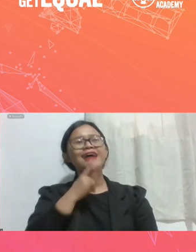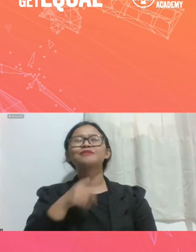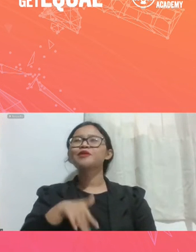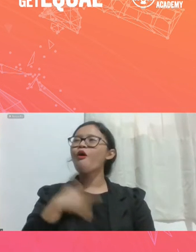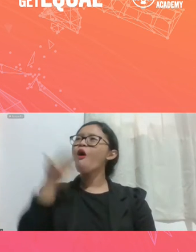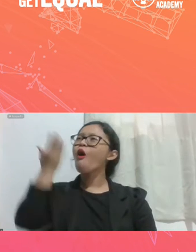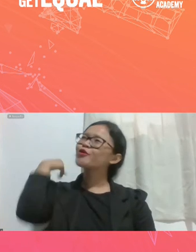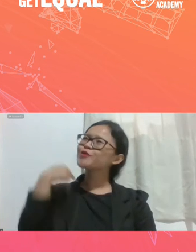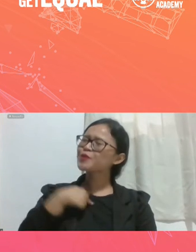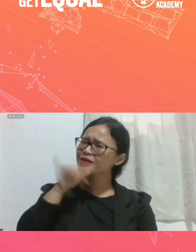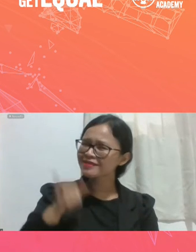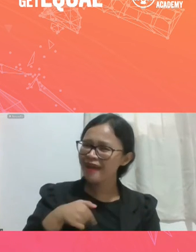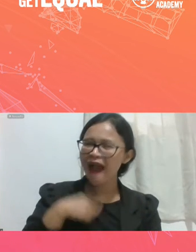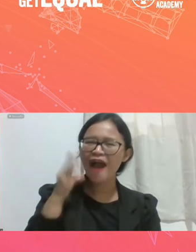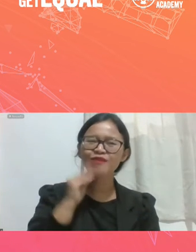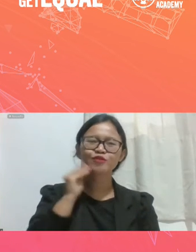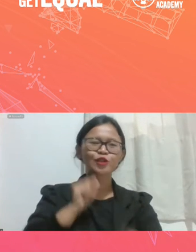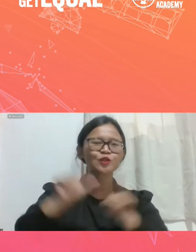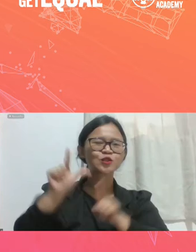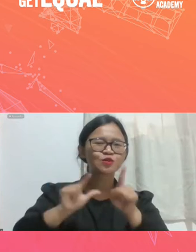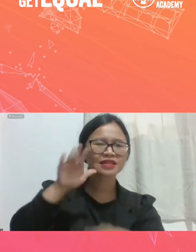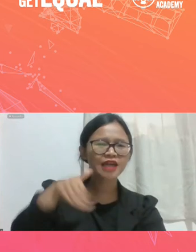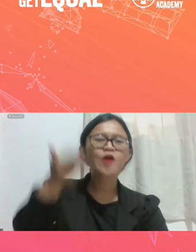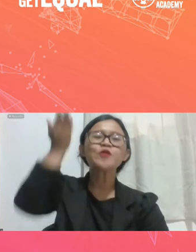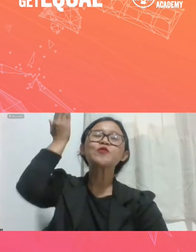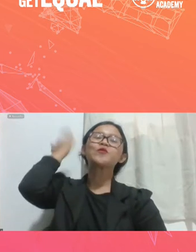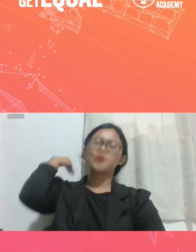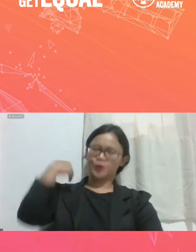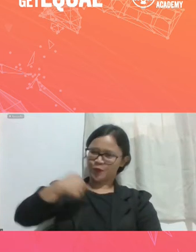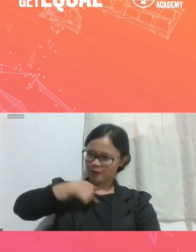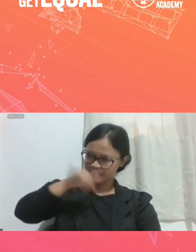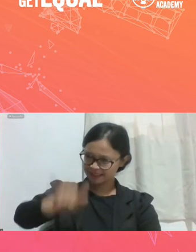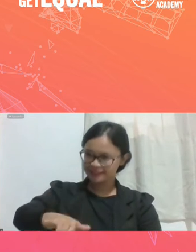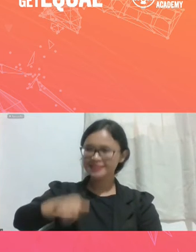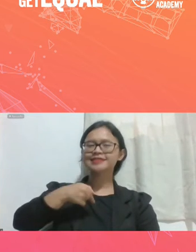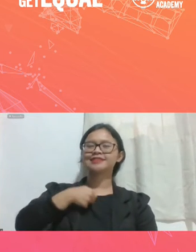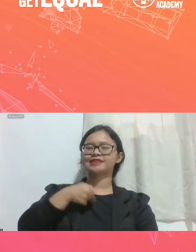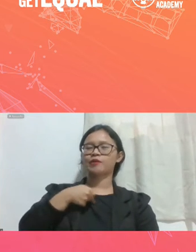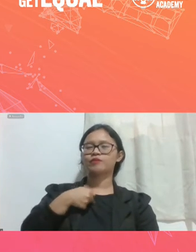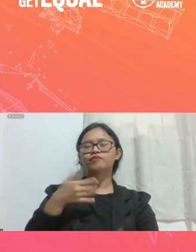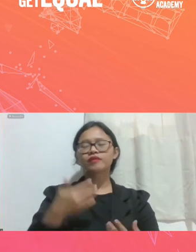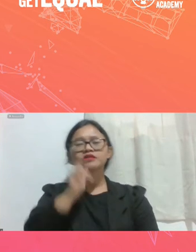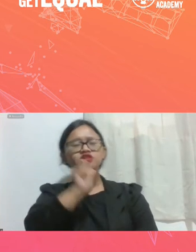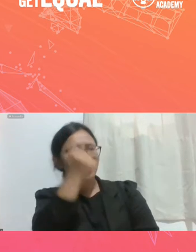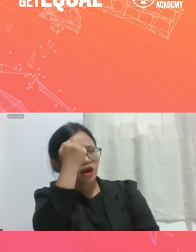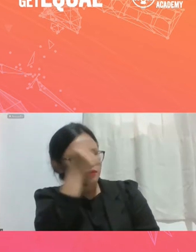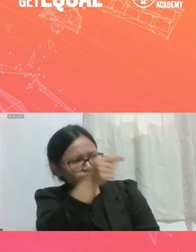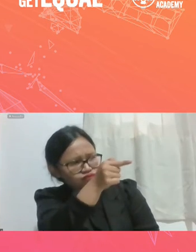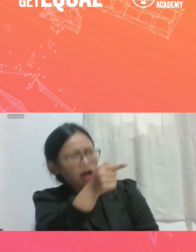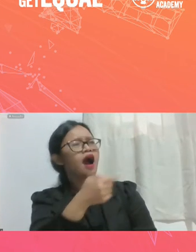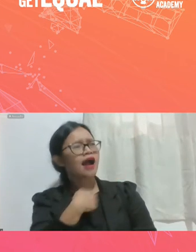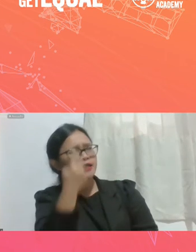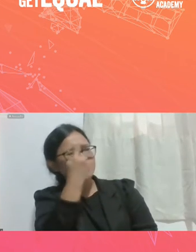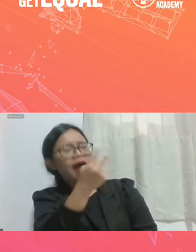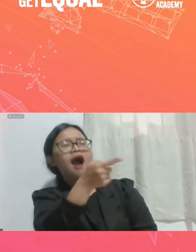ketika saya juga berusia 17 tahun seusia Patricia. Dan dari cara berpikir Patricia,